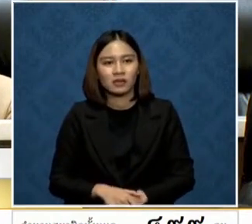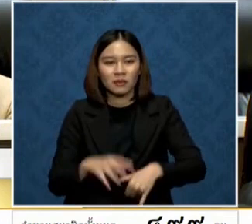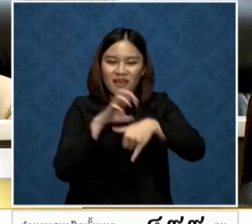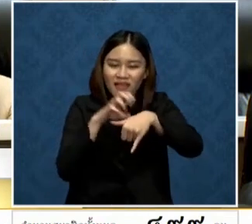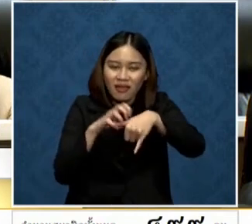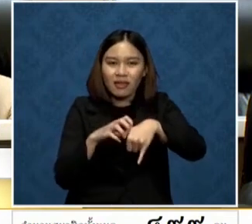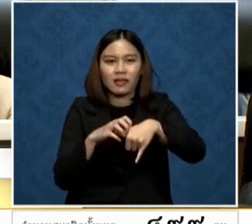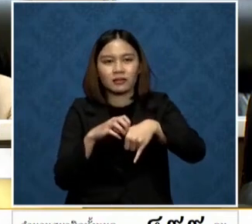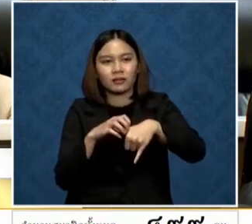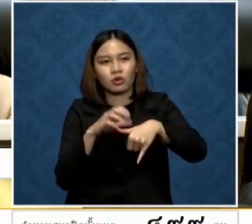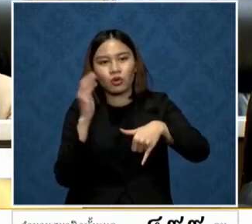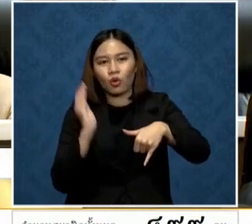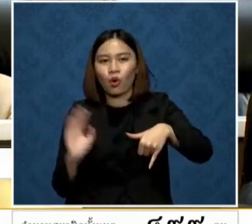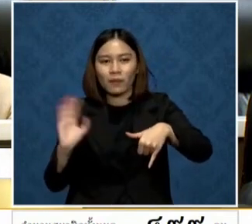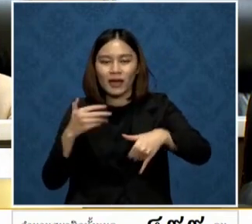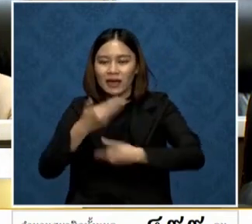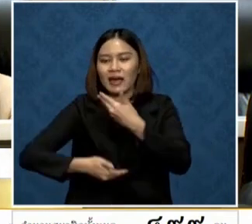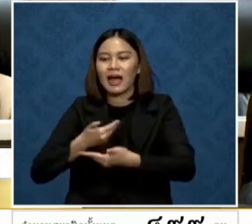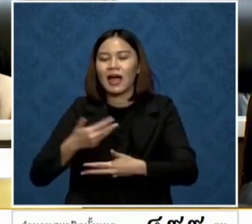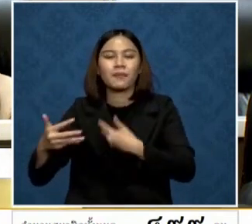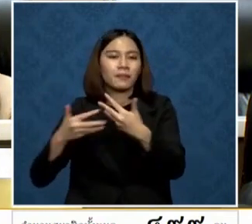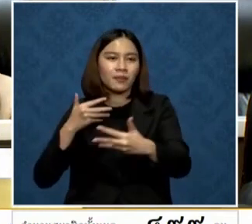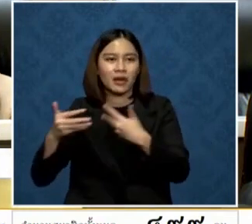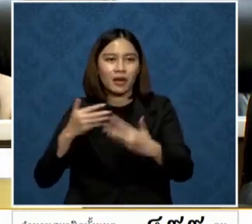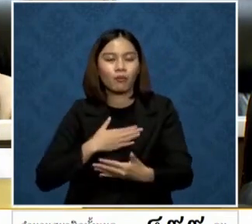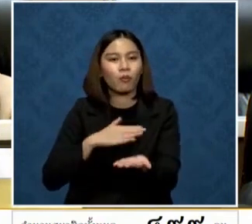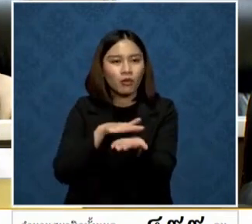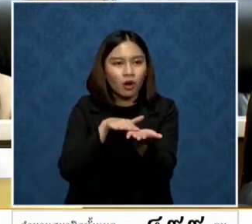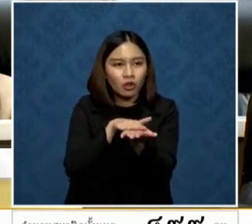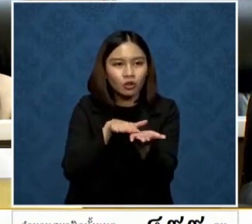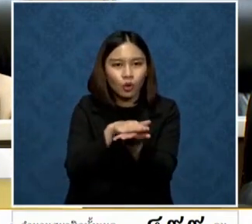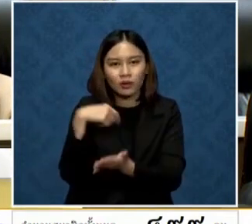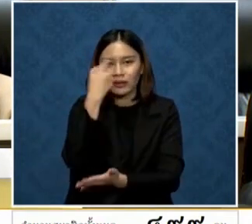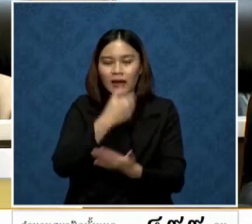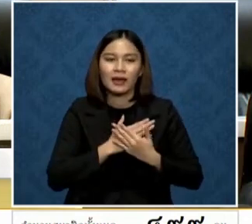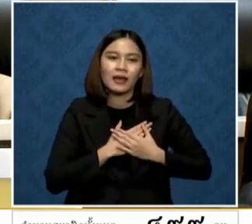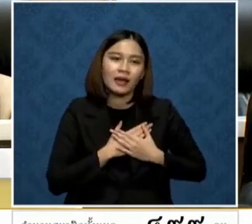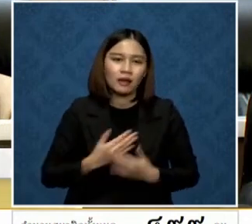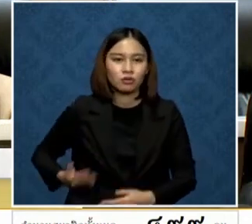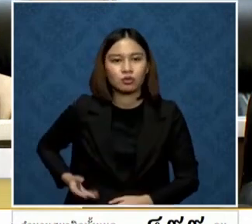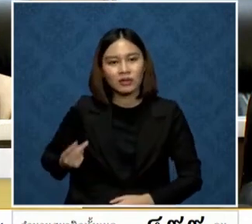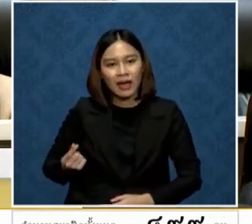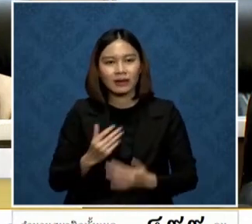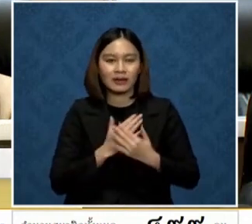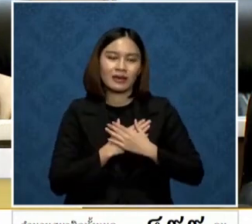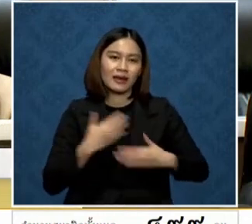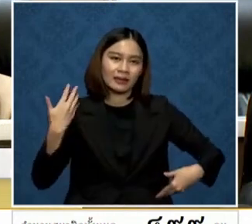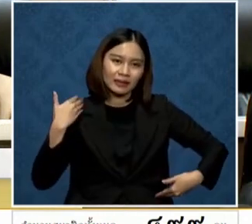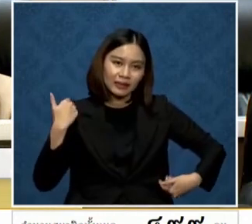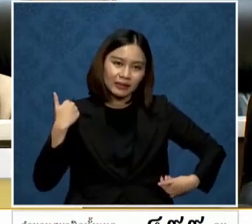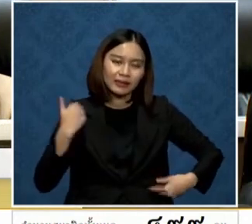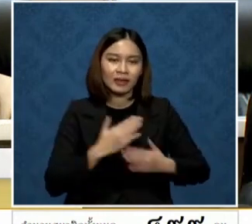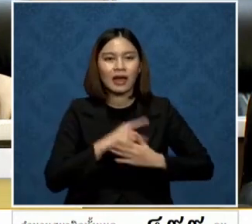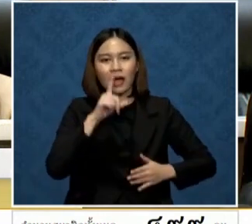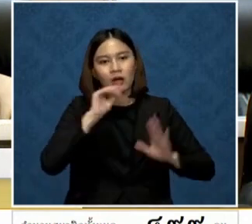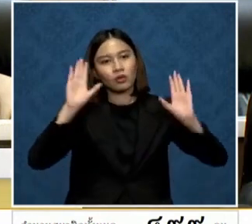คนไม่ให้ขายก็ไม่เป็นไรหรอกครับผมก็กราบขอโทษคนที่รักสุนัขรักลิงรักนกที่